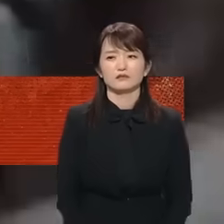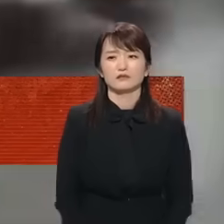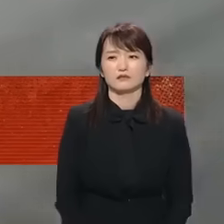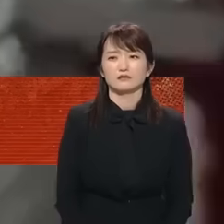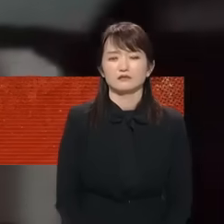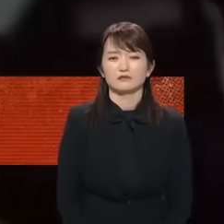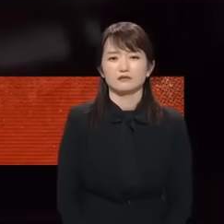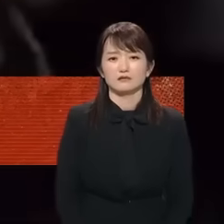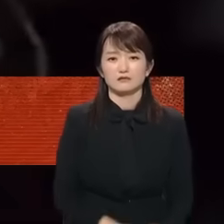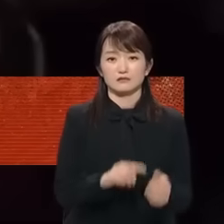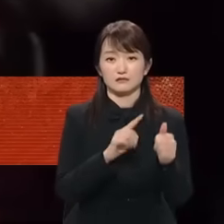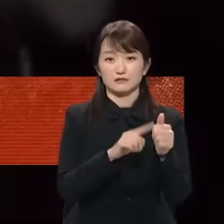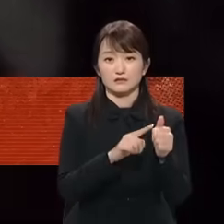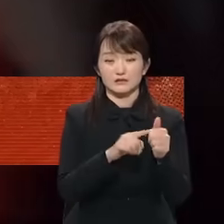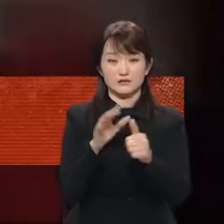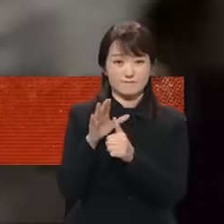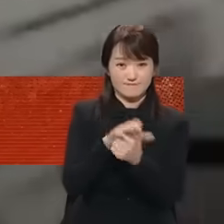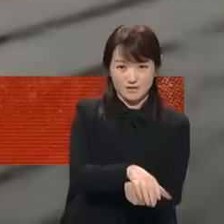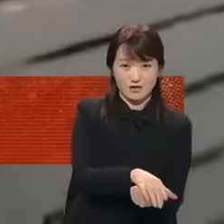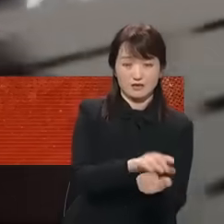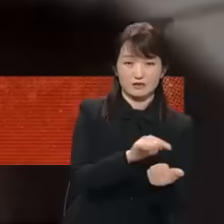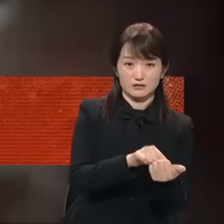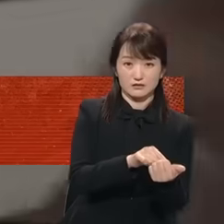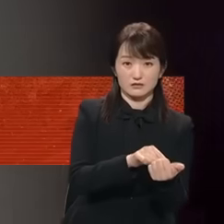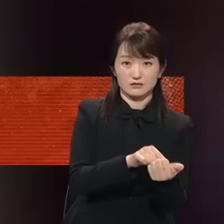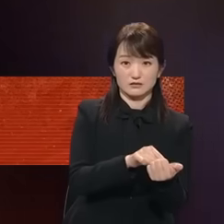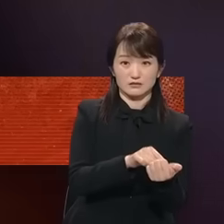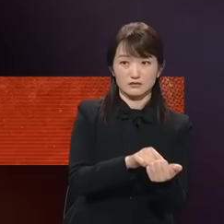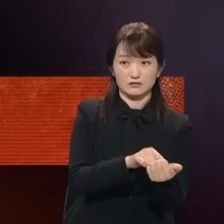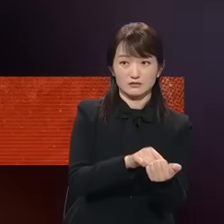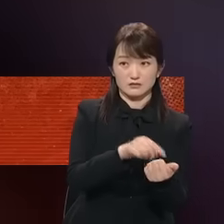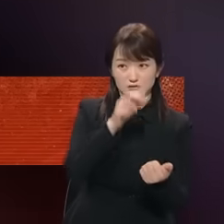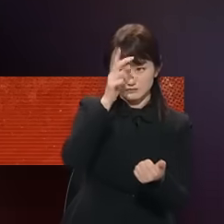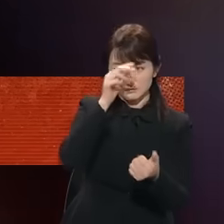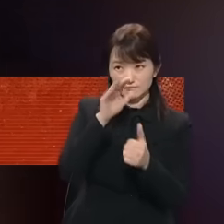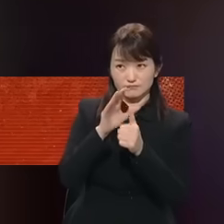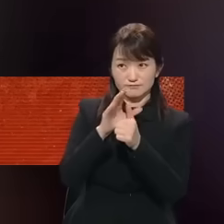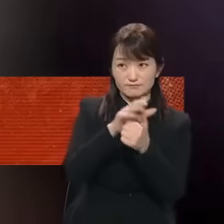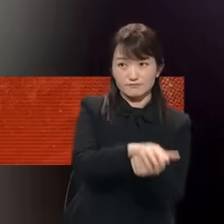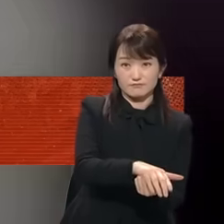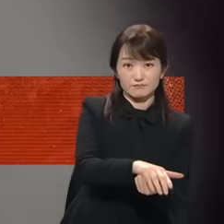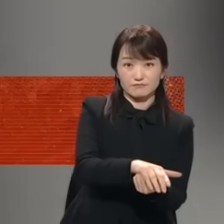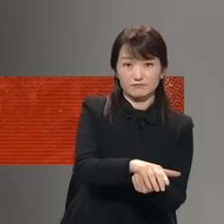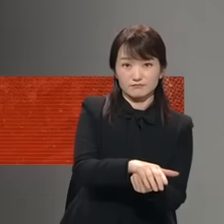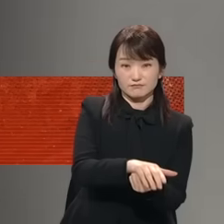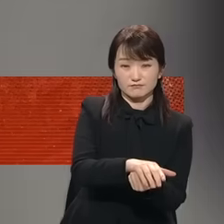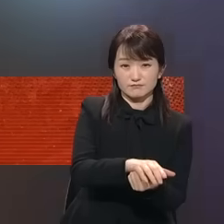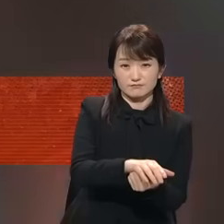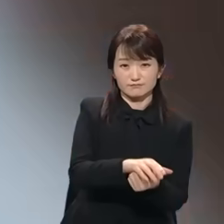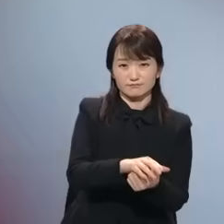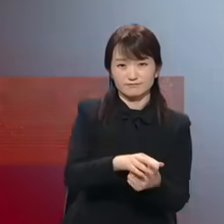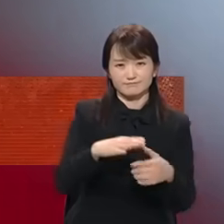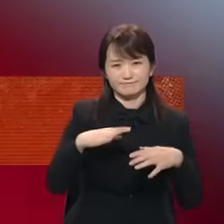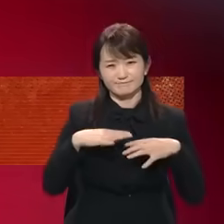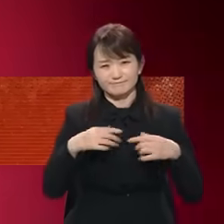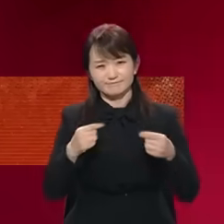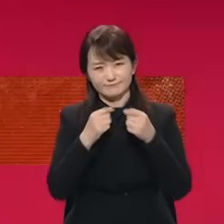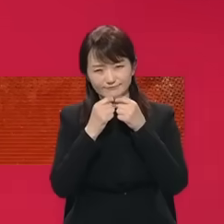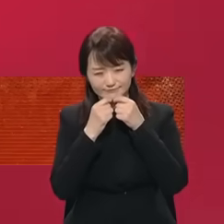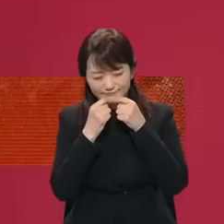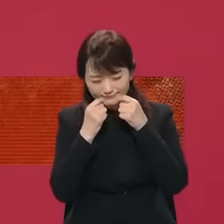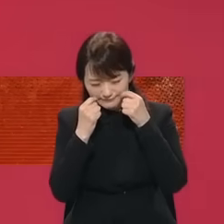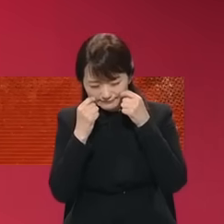뭐예요 자이 남성은 금방 제압이 됐습니다 하지만이 남성은 경찰의 포박에 자랑스럽다는 듯이 미소까지 지어